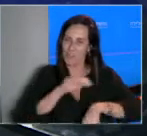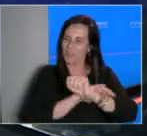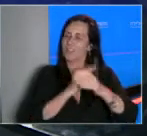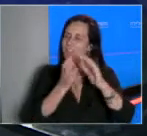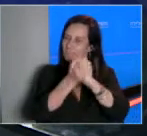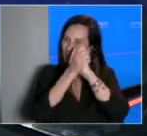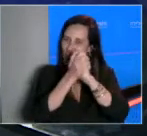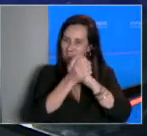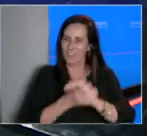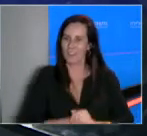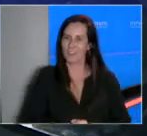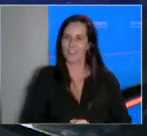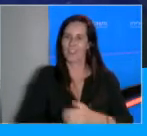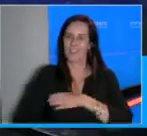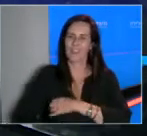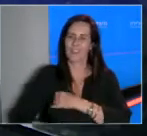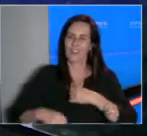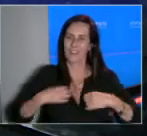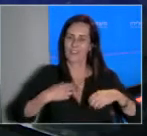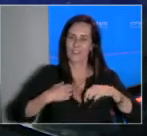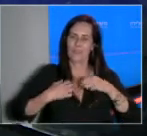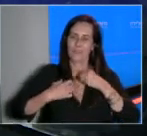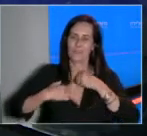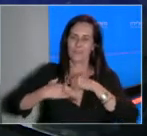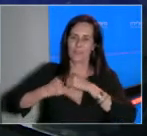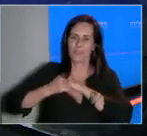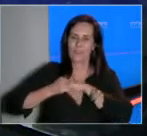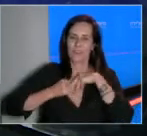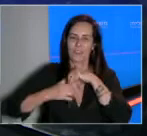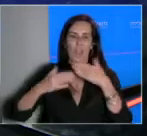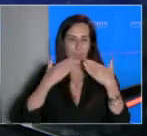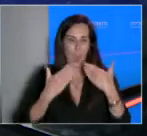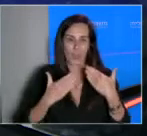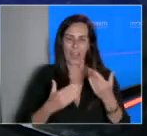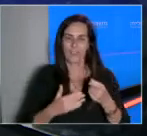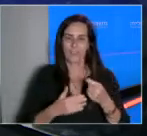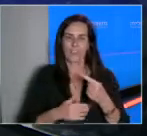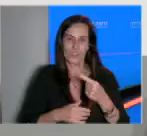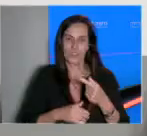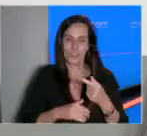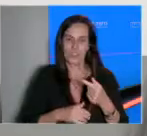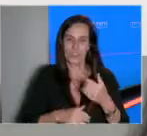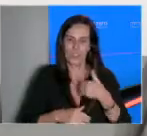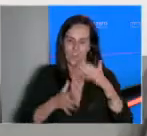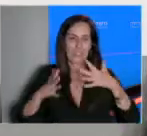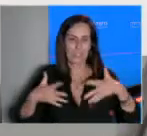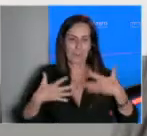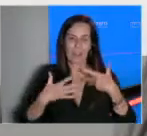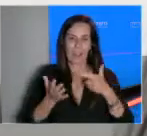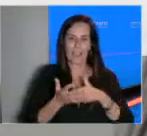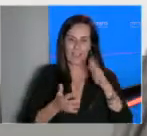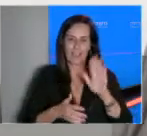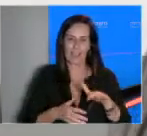בגביע, כל הכבוד. אז זהו, אז אני קודם כל כל כך מודה לך שהבאת, אני נורא שמחה, כי